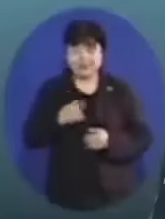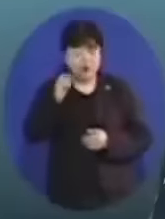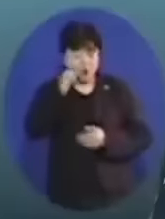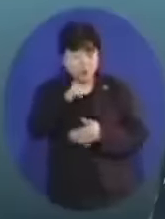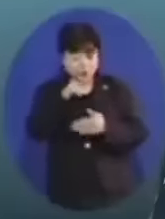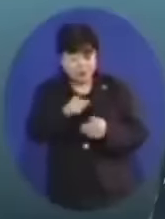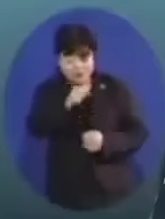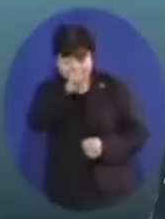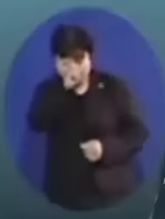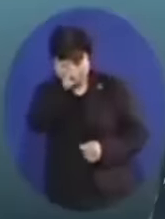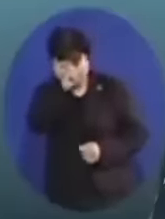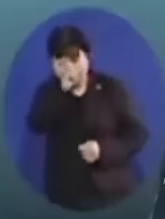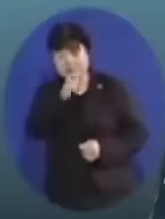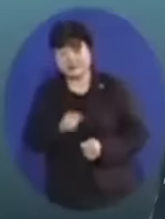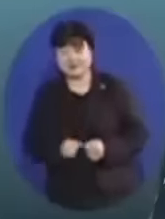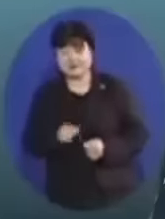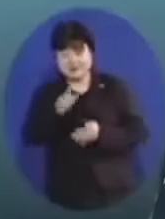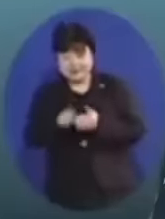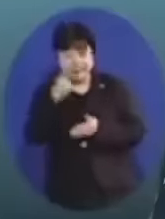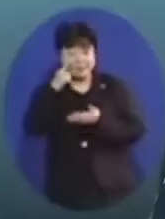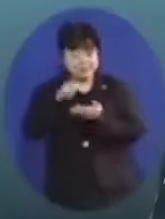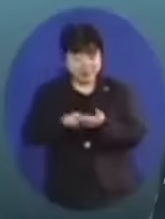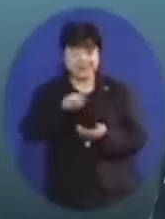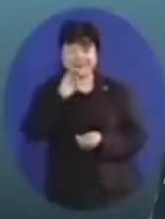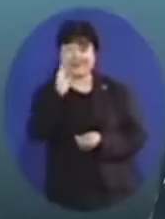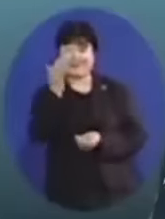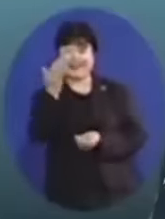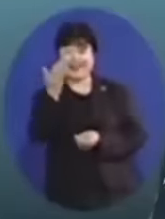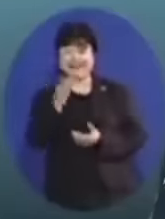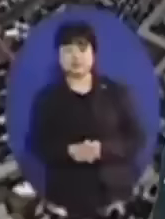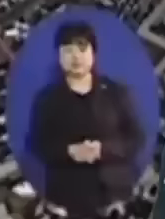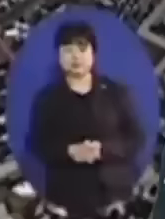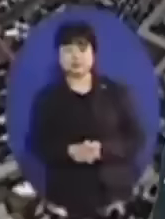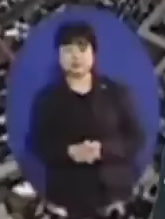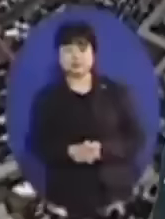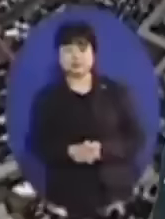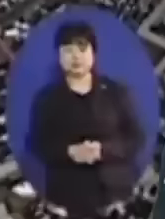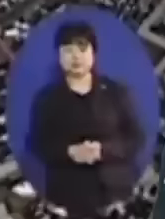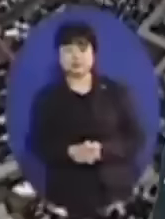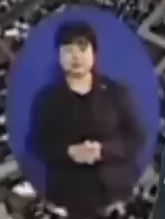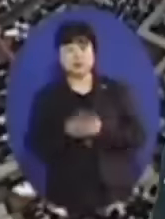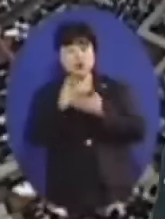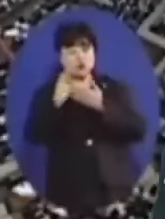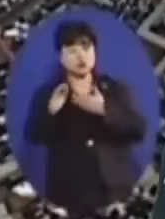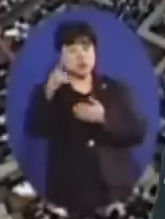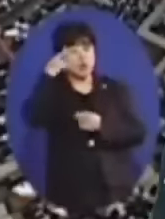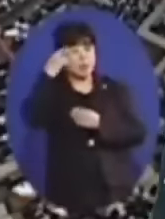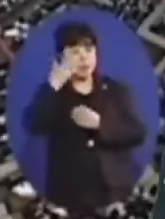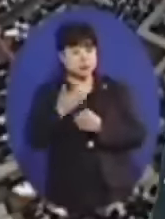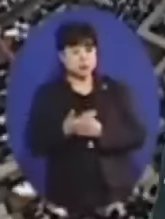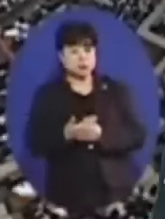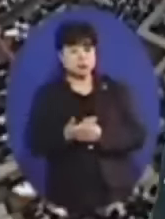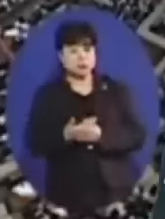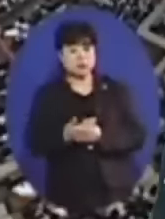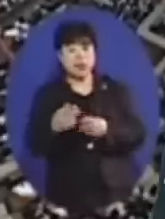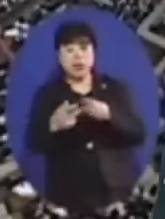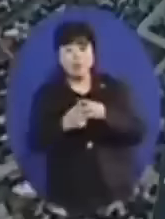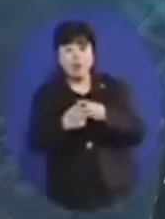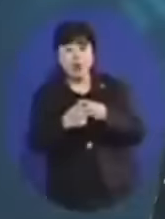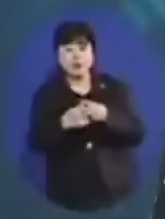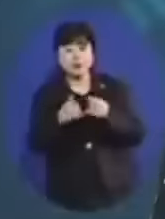어려움에서 기회를 발견할 것을 안다. 에밀 쿠어의 박사는 병원에 있는